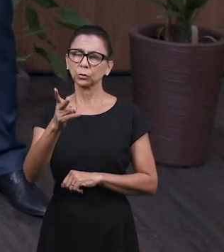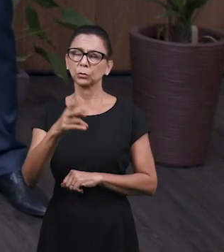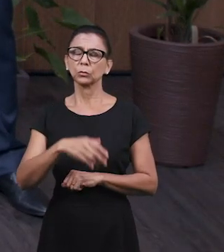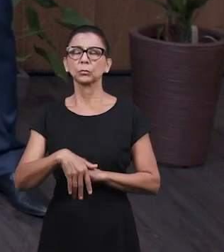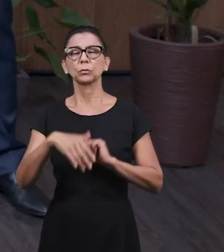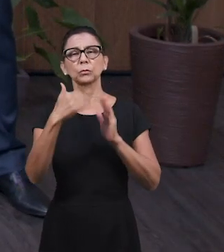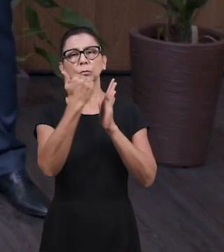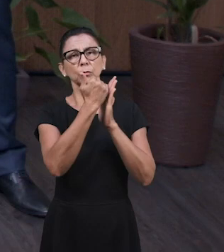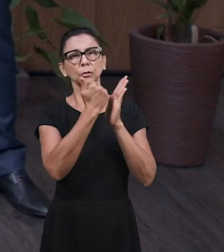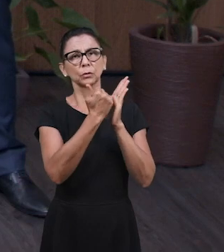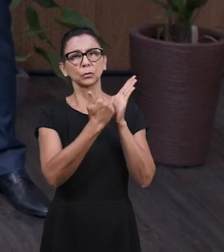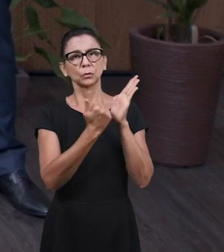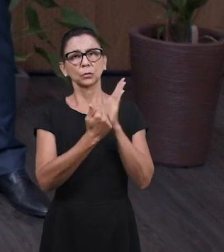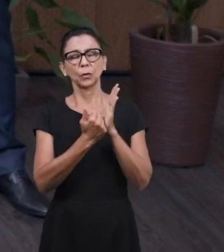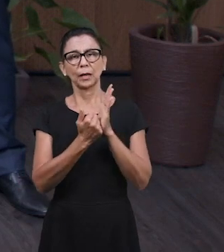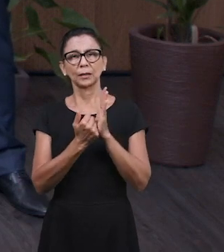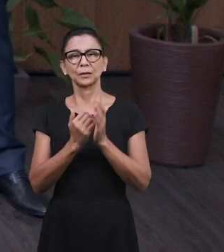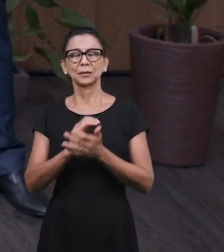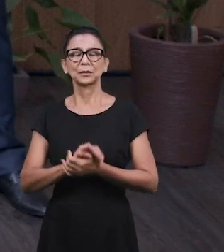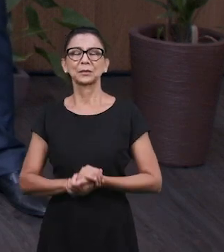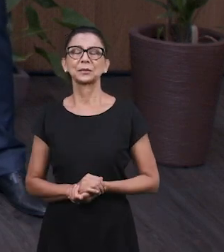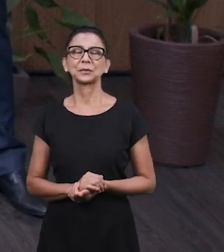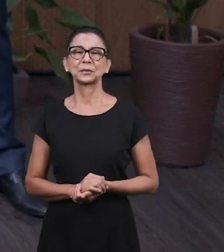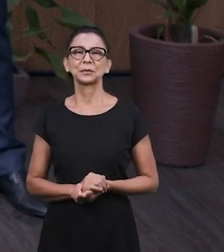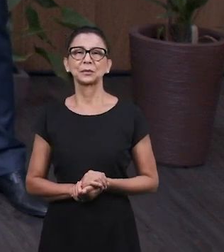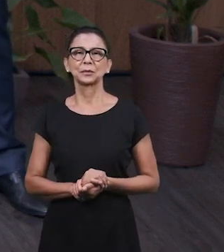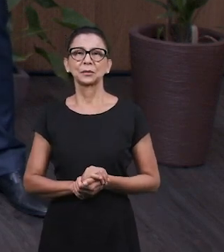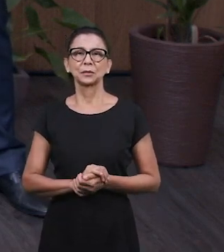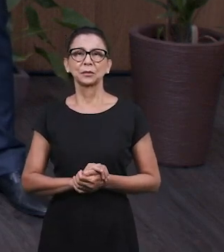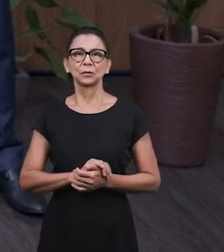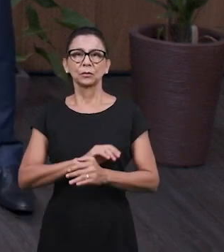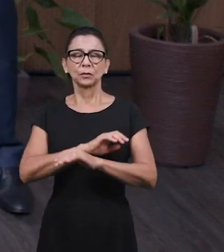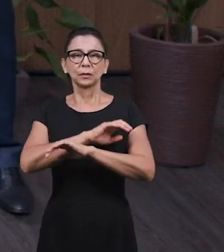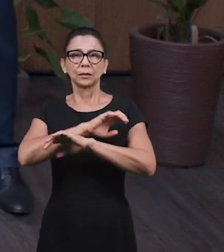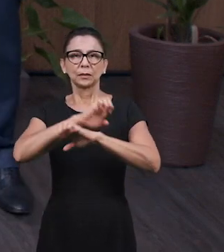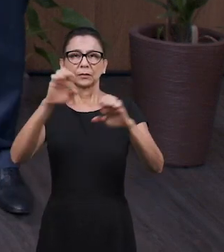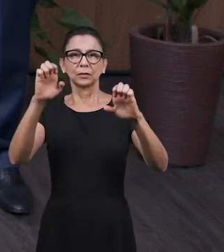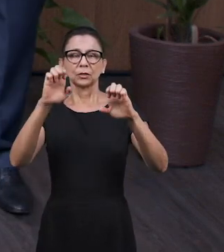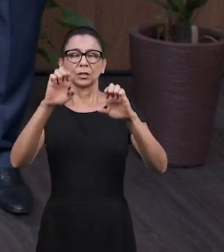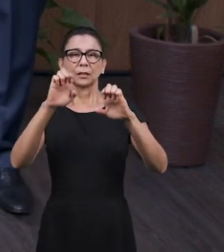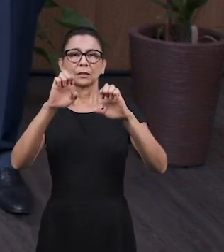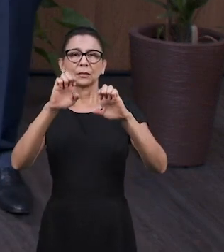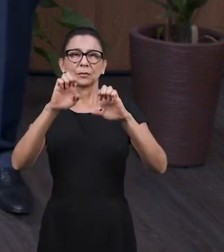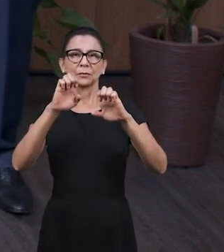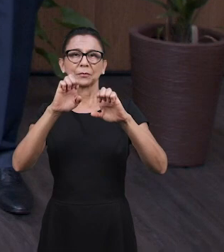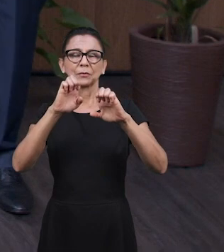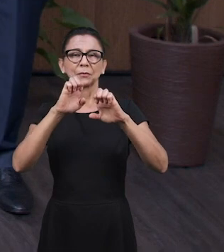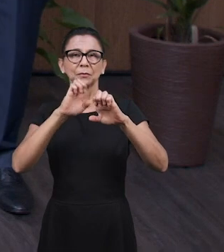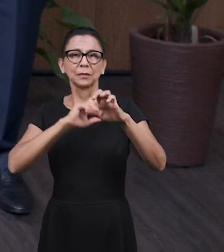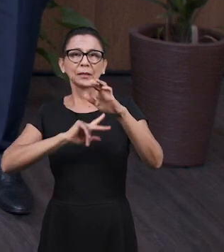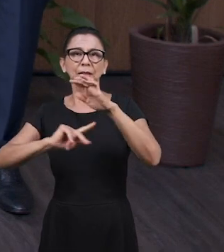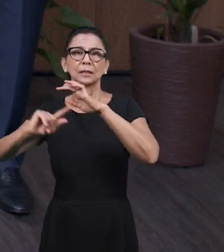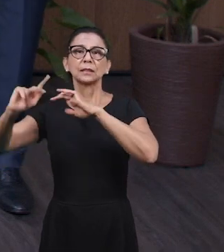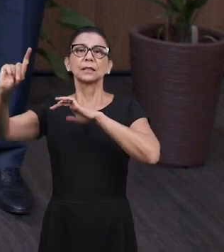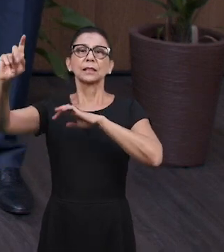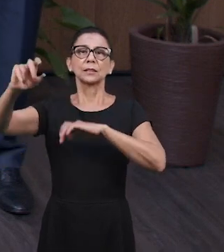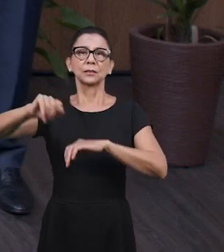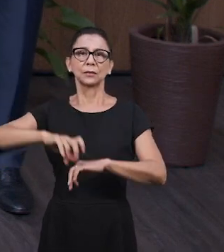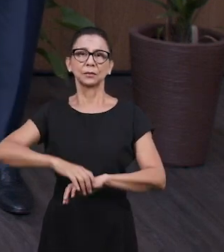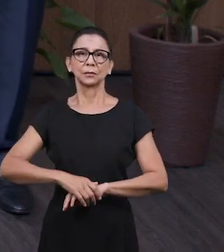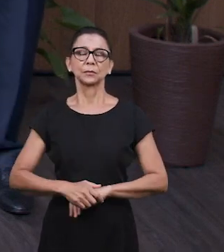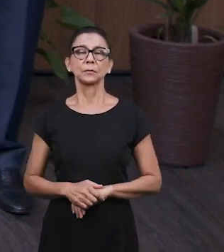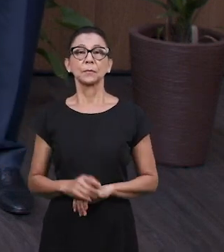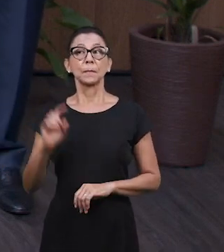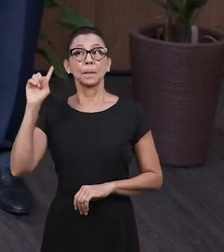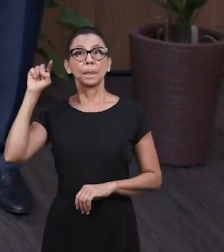qui viendront ensuite dans la programmation en annonçant l'Évangile éternel. Au prochain